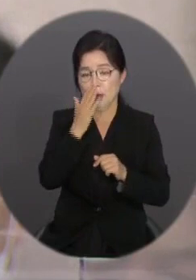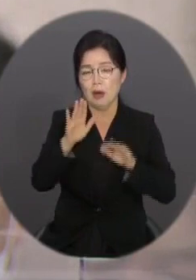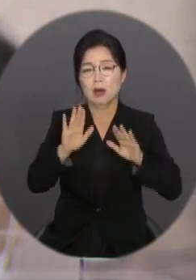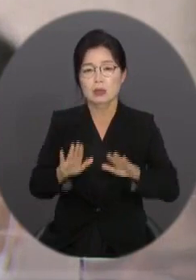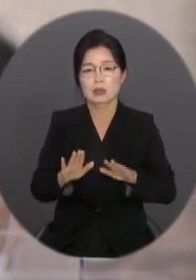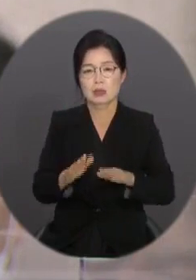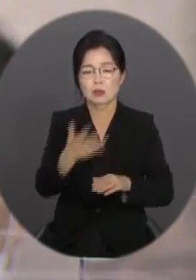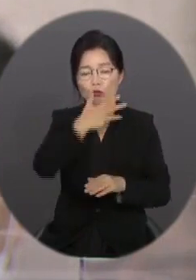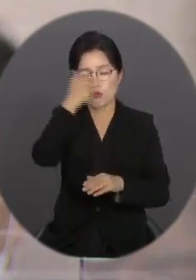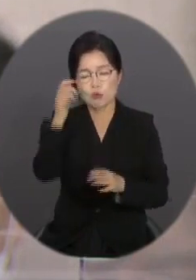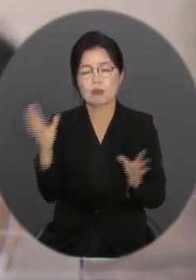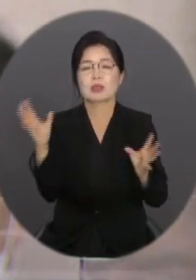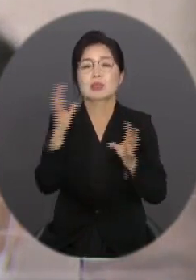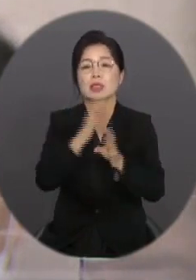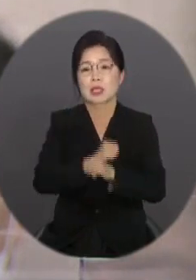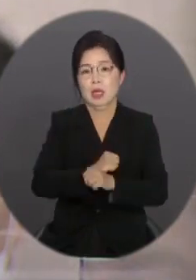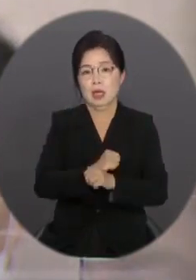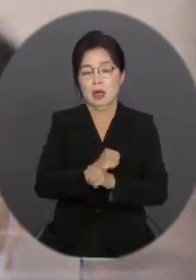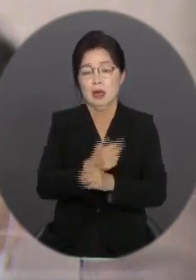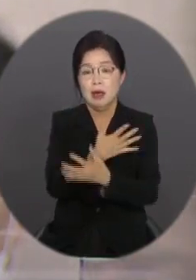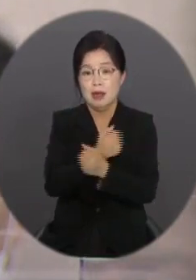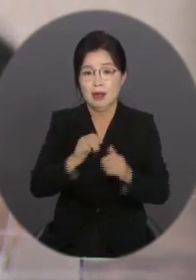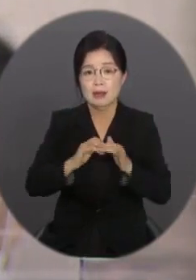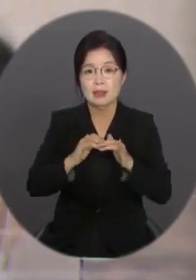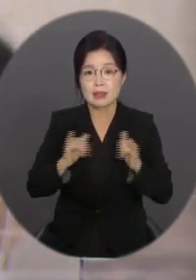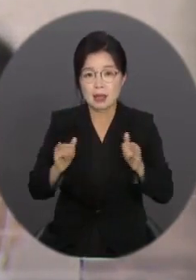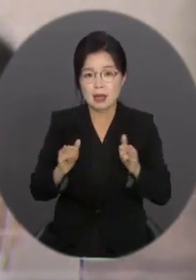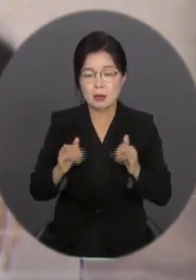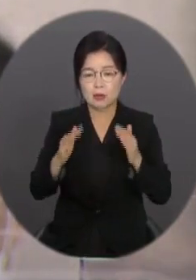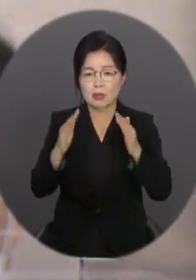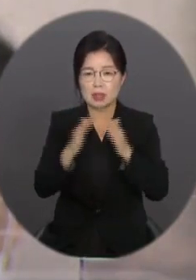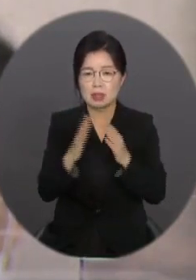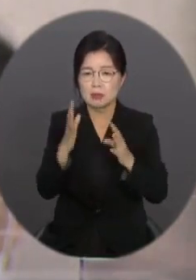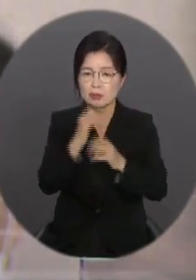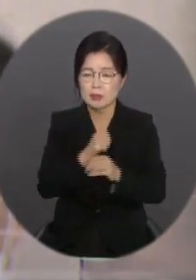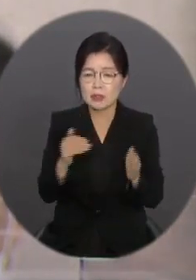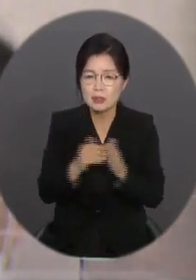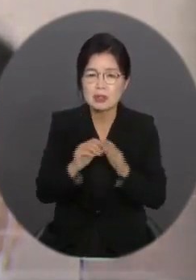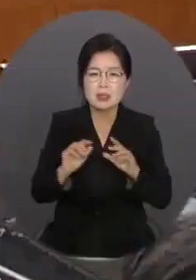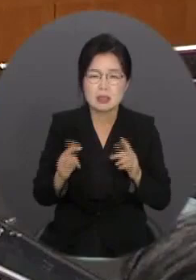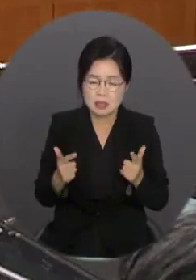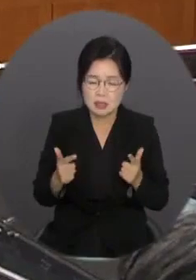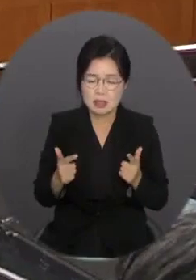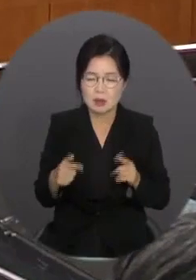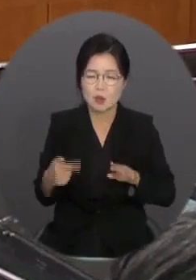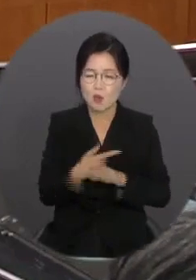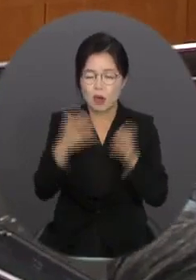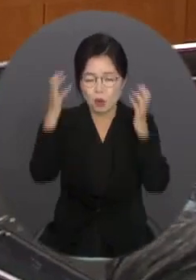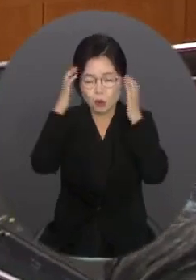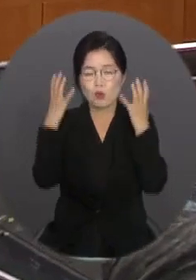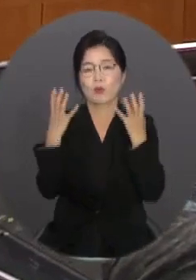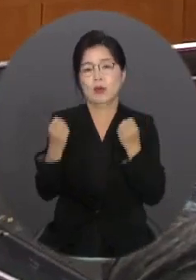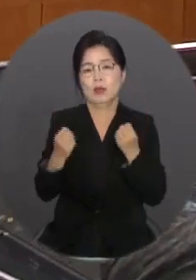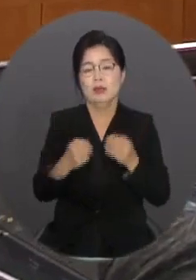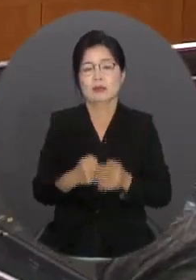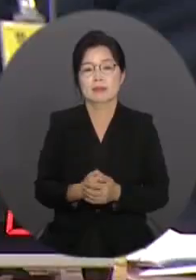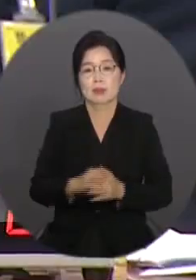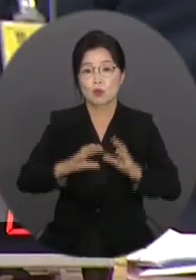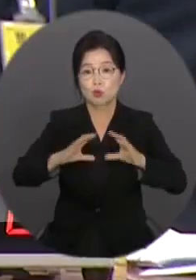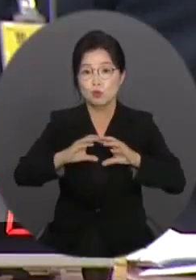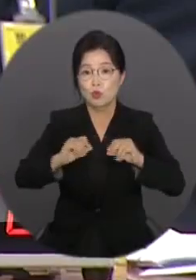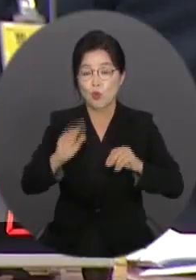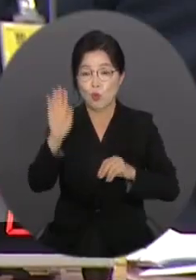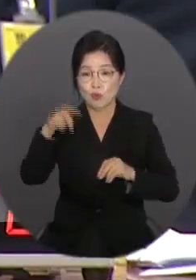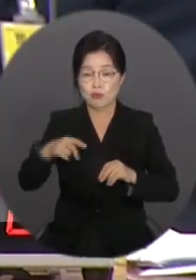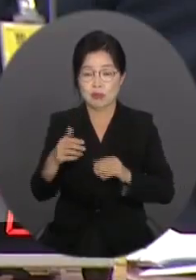무너지고 사라졌습니다. 입주 예정자들은 집만 무너진 것이 아니고. 원희룡 국토부 장관은 사고